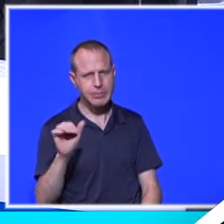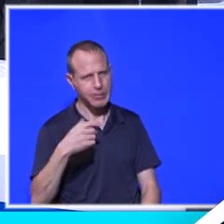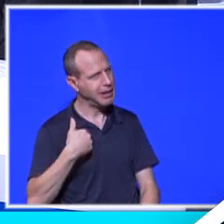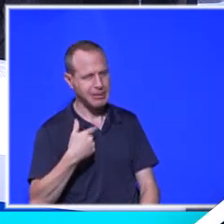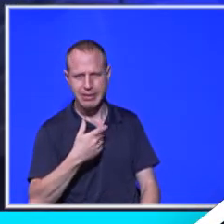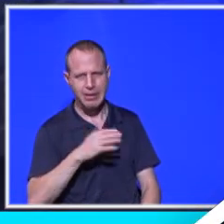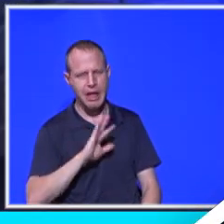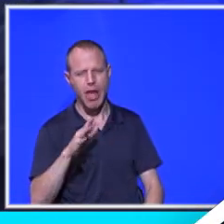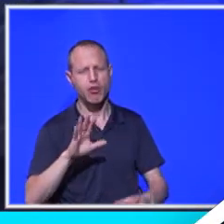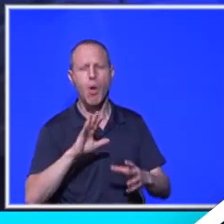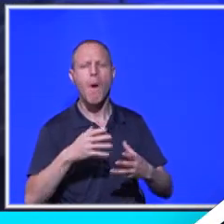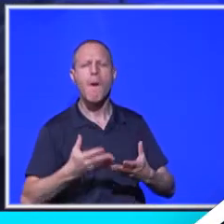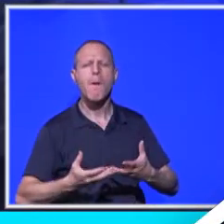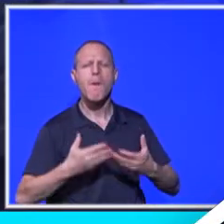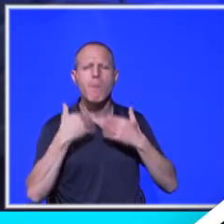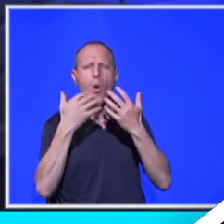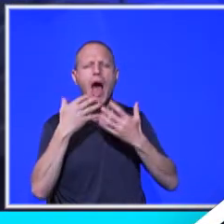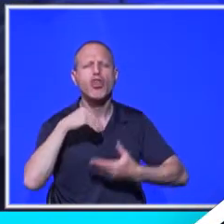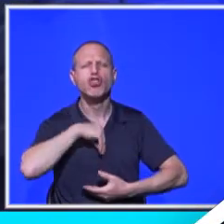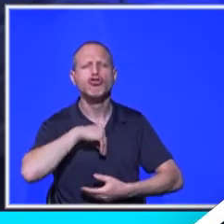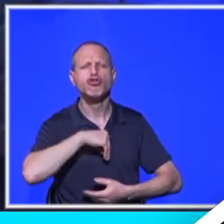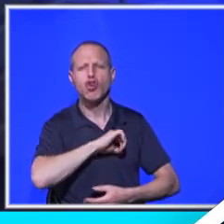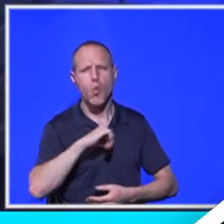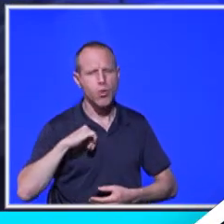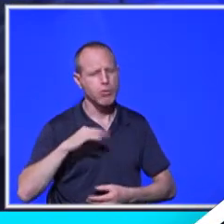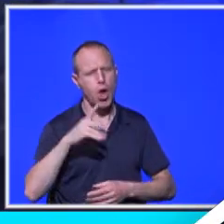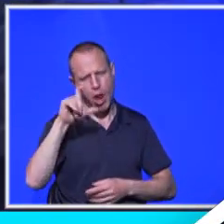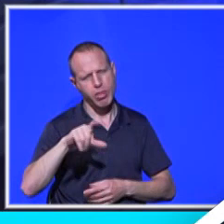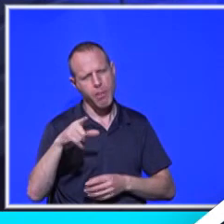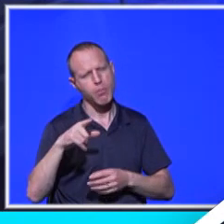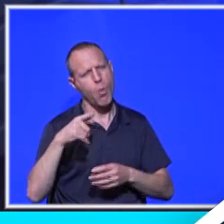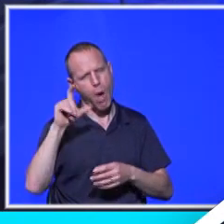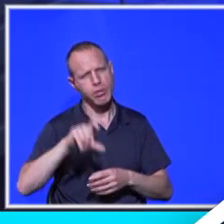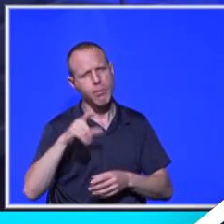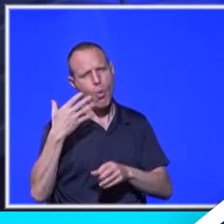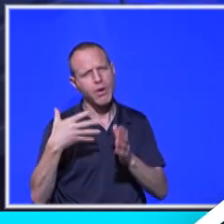אצלי אין שום פולחן אישיות, כל בן אדם הוא בסוף בן אדם, הוא נבחן אצלי על פי